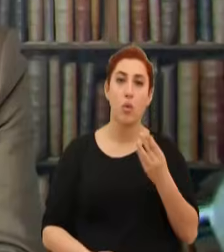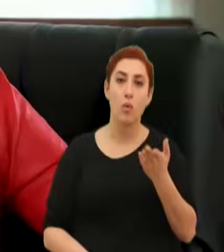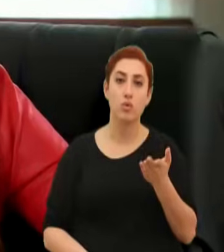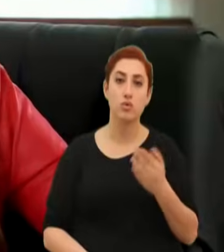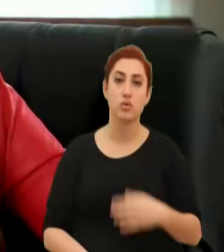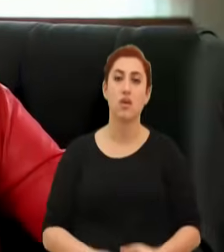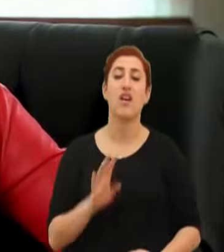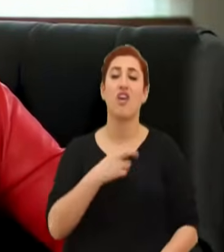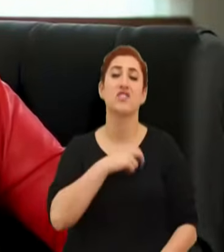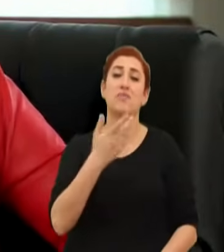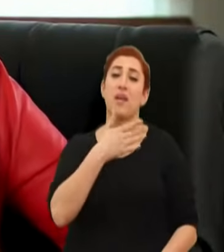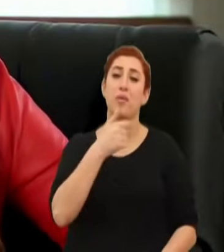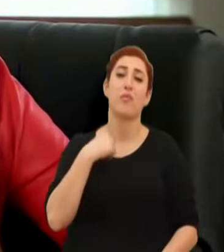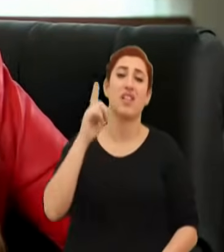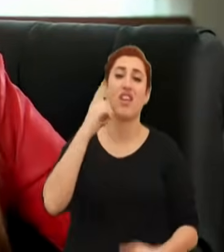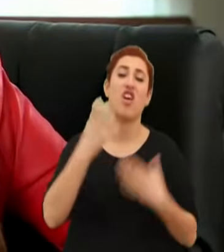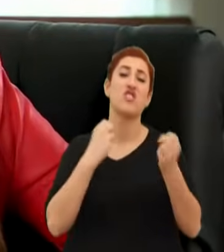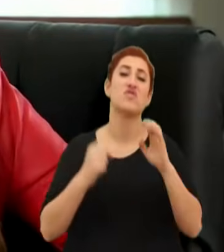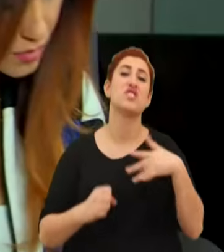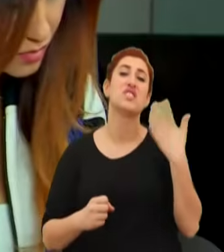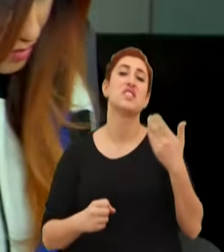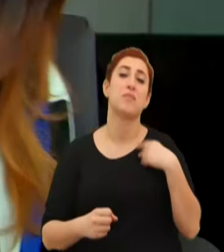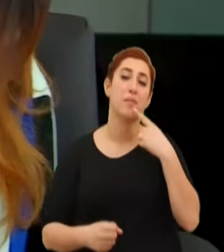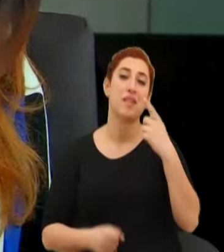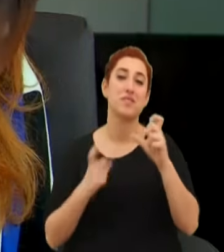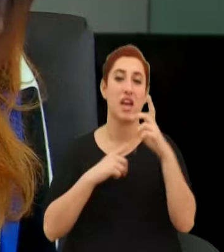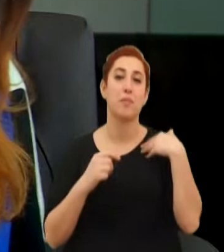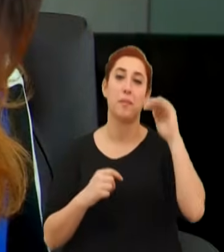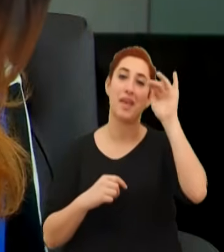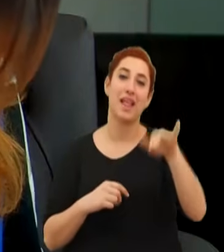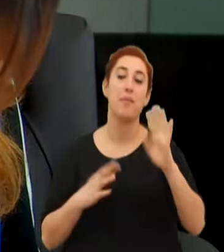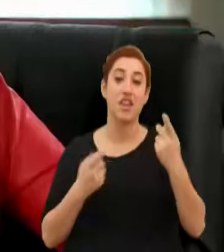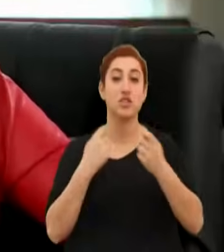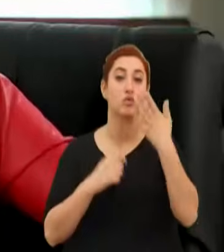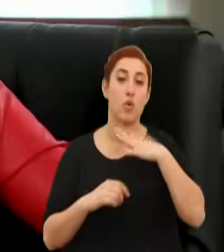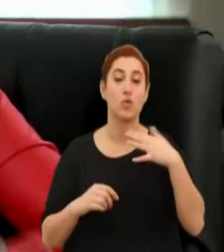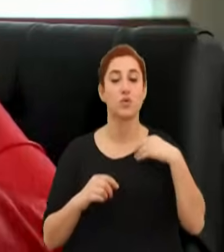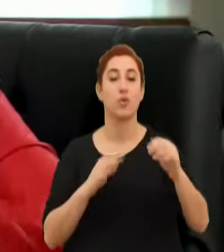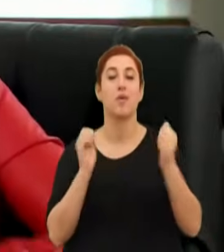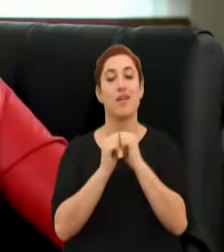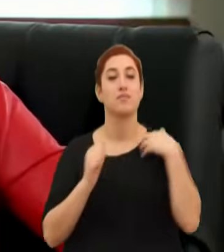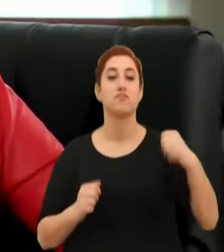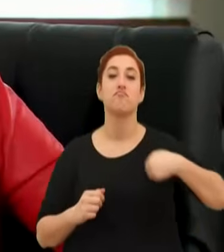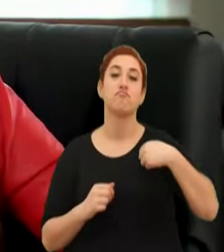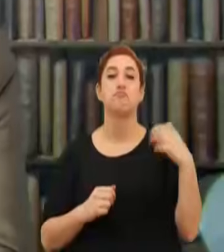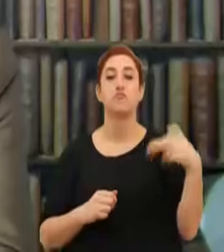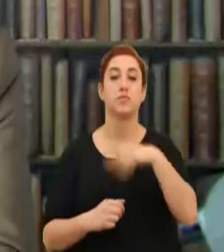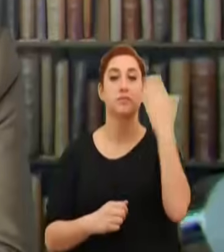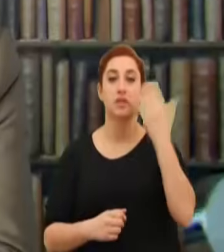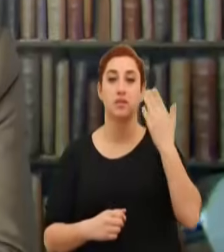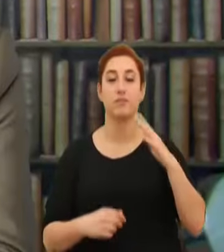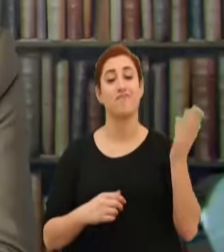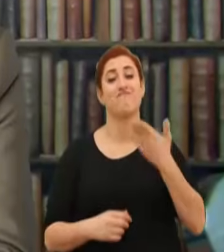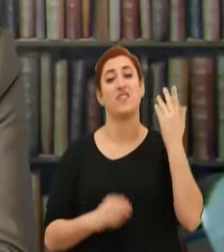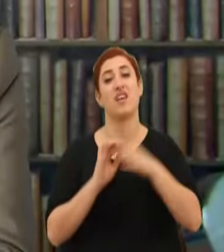oldu? Aa, aşkım ne bileyim, böyle tek başıma alışveriş yapmak istemedim. Dedim Sarpişkom'a uğrayayım, eğer işi yoksa takayım kolumu onunla beraber gidelim.